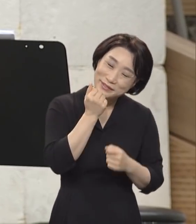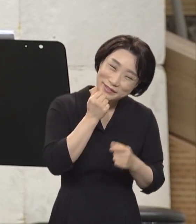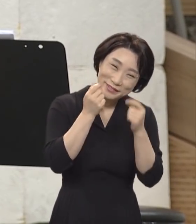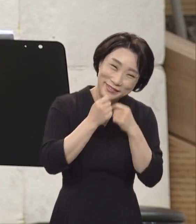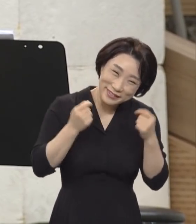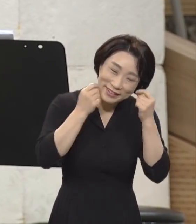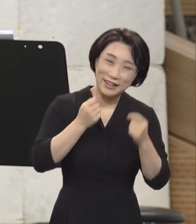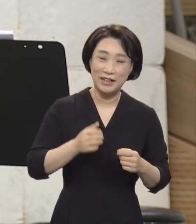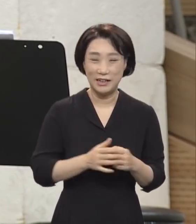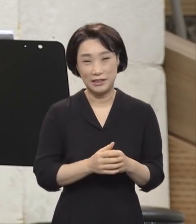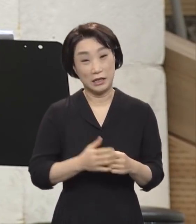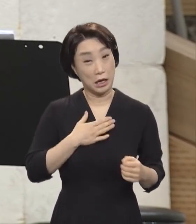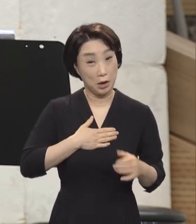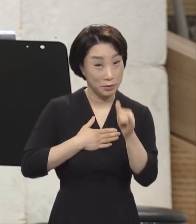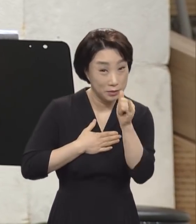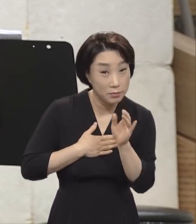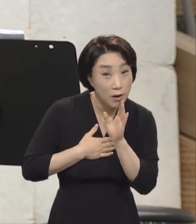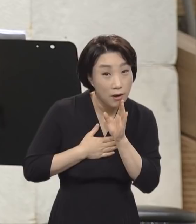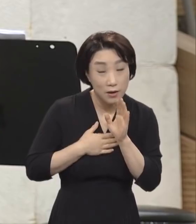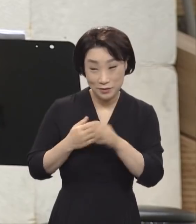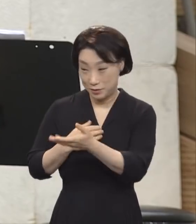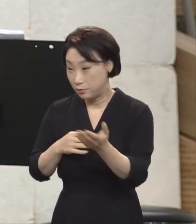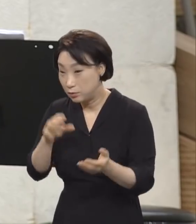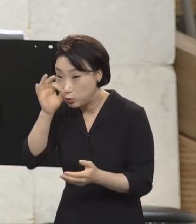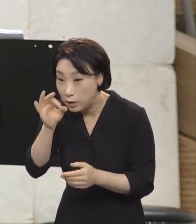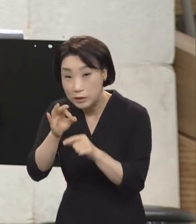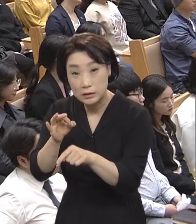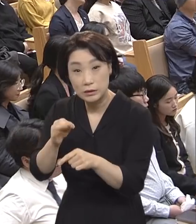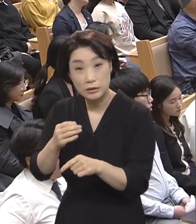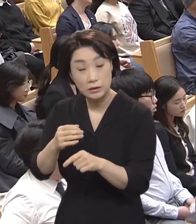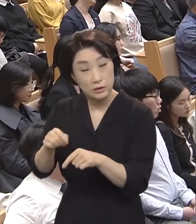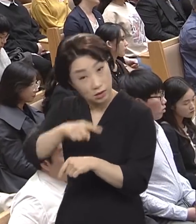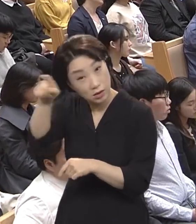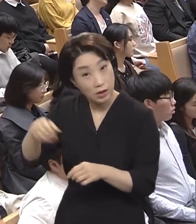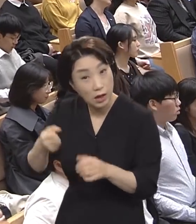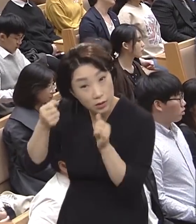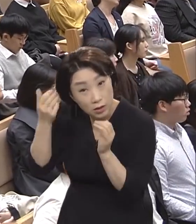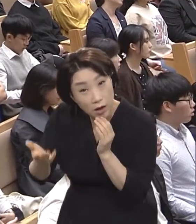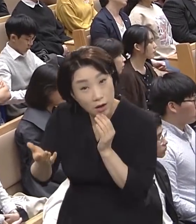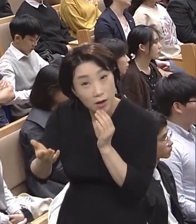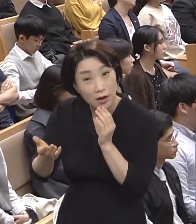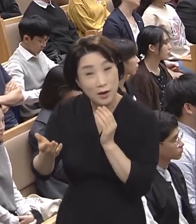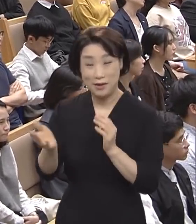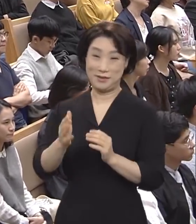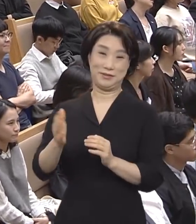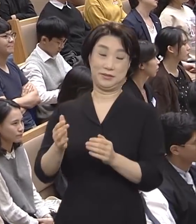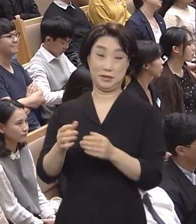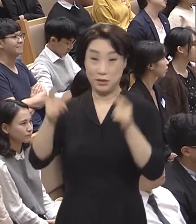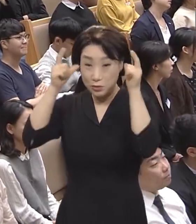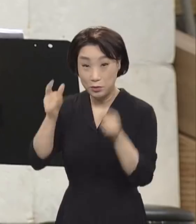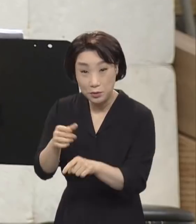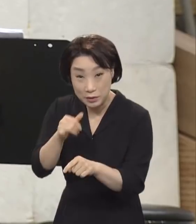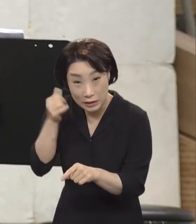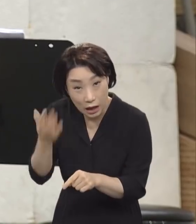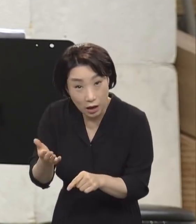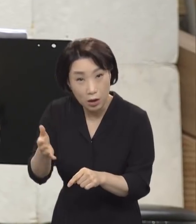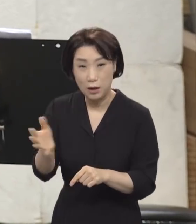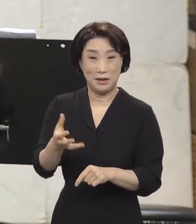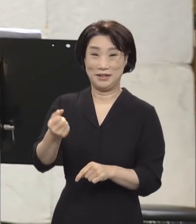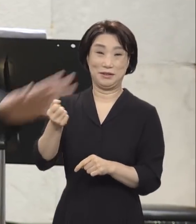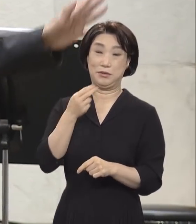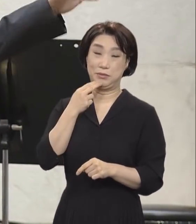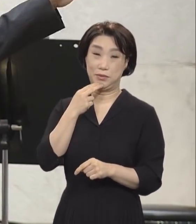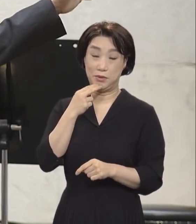감성이 있는데 돼지 그런 거 보셨어요? 없어요. 소 보셨어요? 없어요.